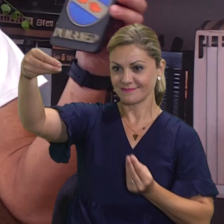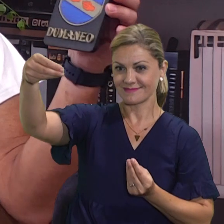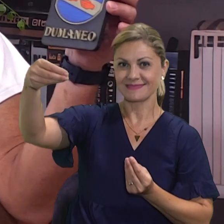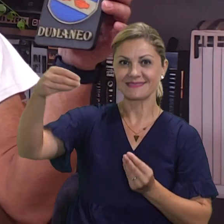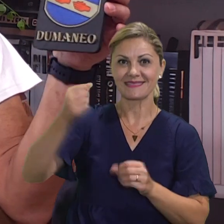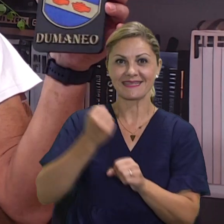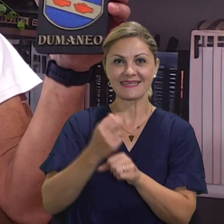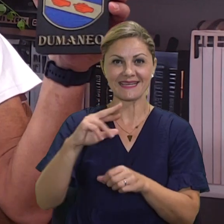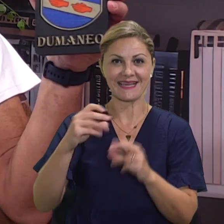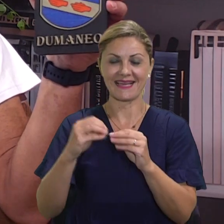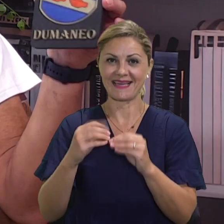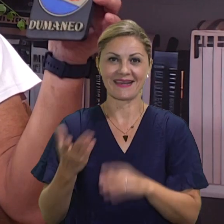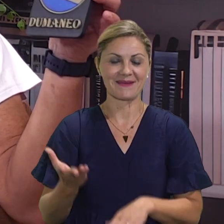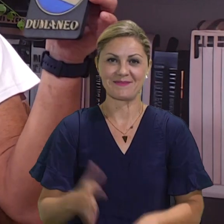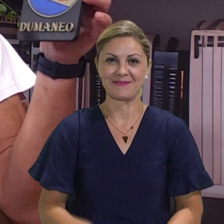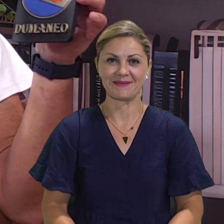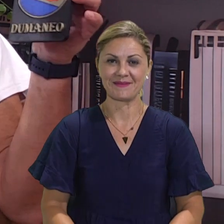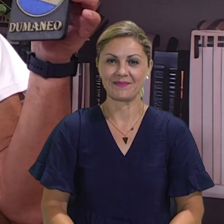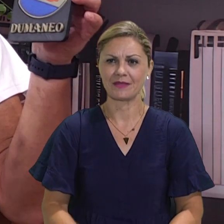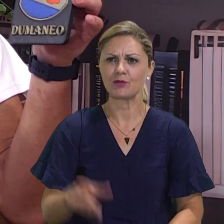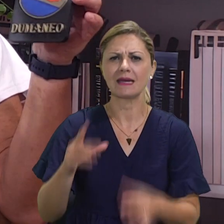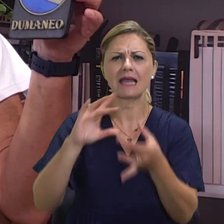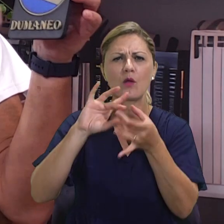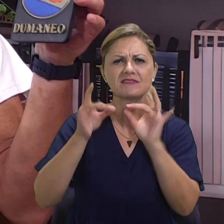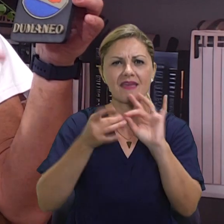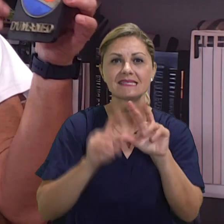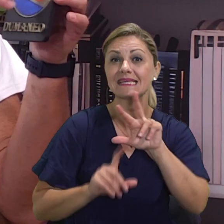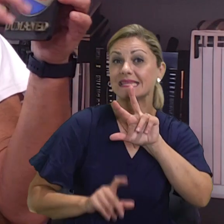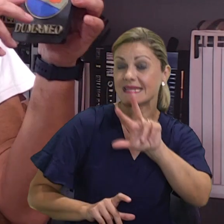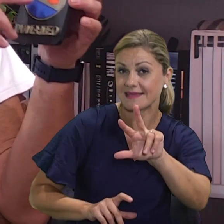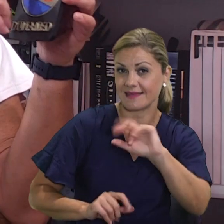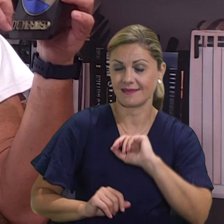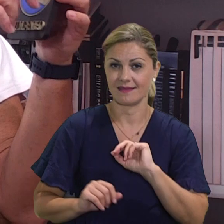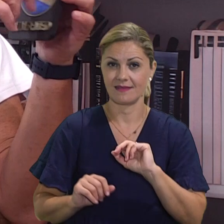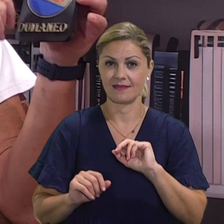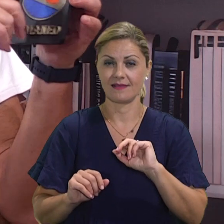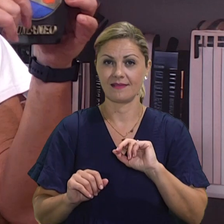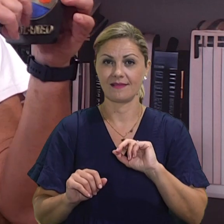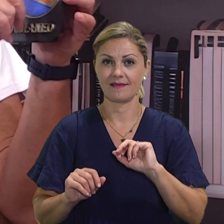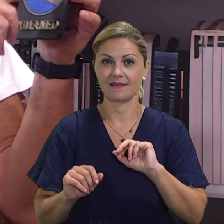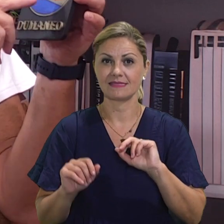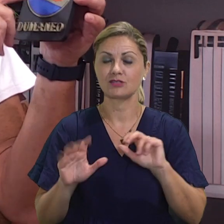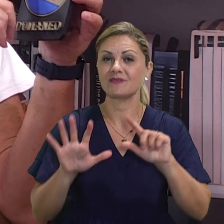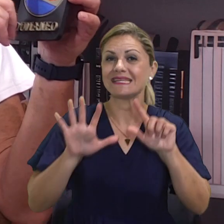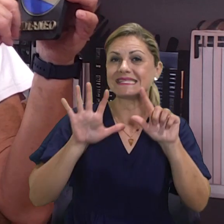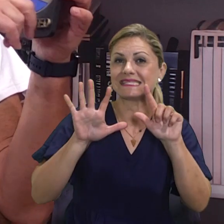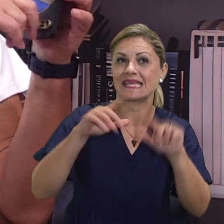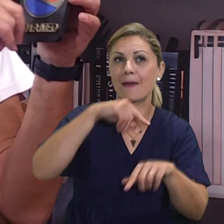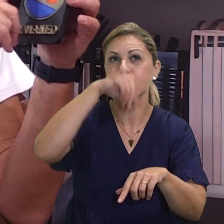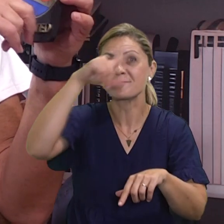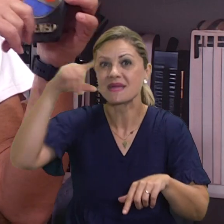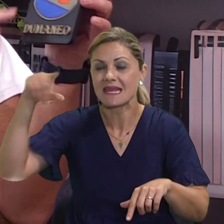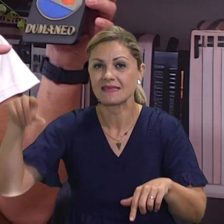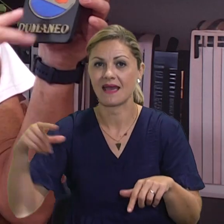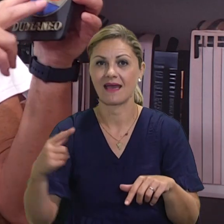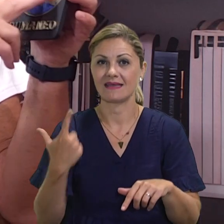grb. O tome grubu ja mogu govoriti dvije ure, ima i čak i pjesma zašto je ova zvijezda, tri zvijezde, zašto je ovdje lijez, zašto je